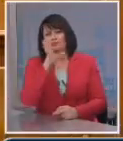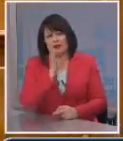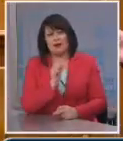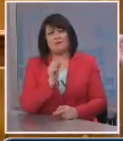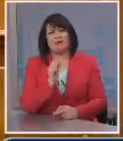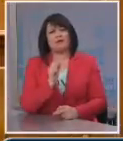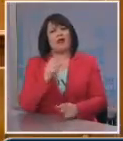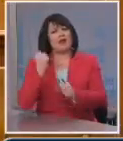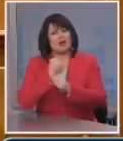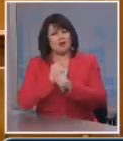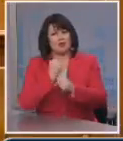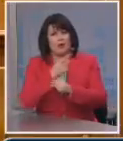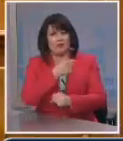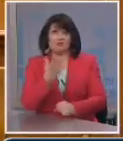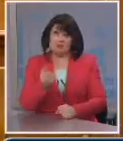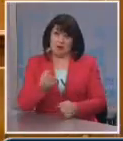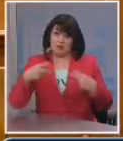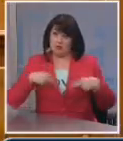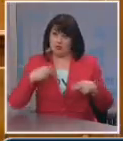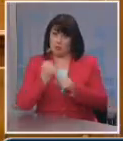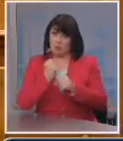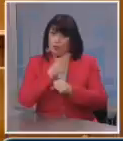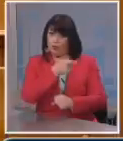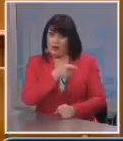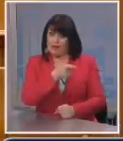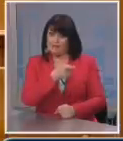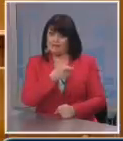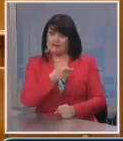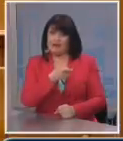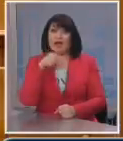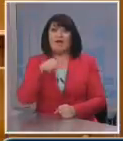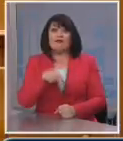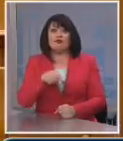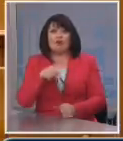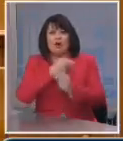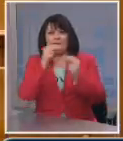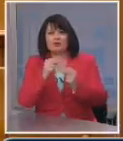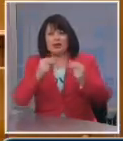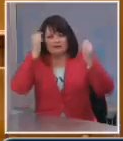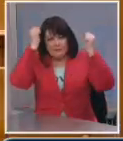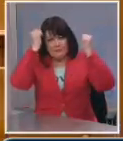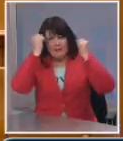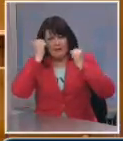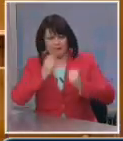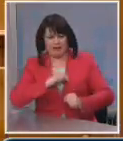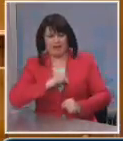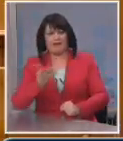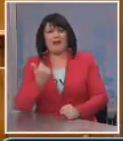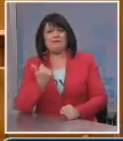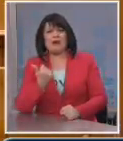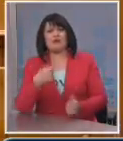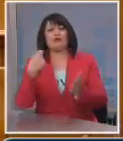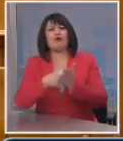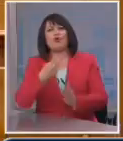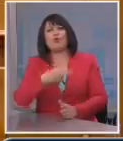παραγωγική δραστηριότητα, αν υπάρχουν τέτοιοι, ότι δίνει κίνητρο για ζημιές και όχι για κέρδη. Και η αύξηση του φόρου